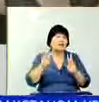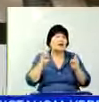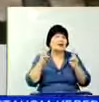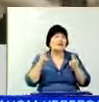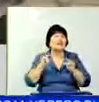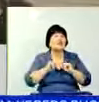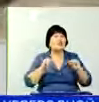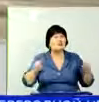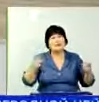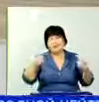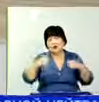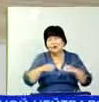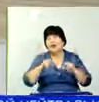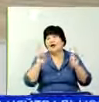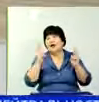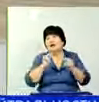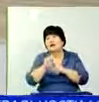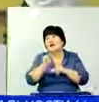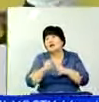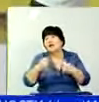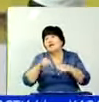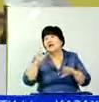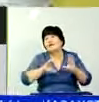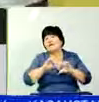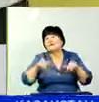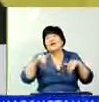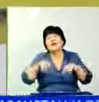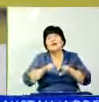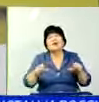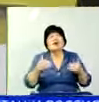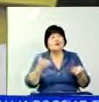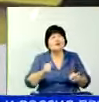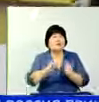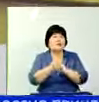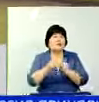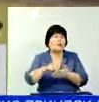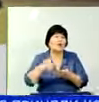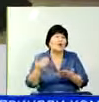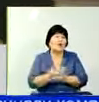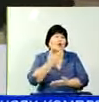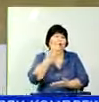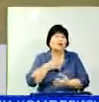танцами и преподают в кружках, в хореографических отделениях вузов и колледжей. Им на смену приходят новые